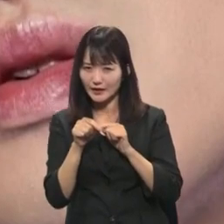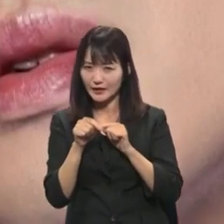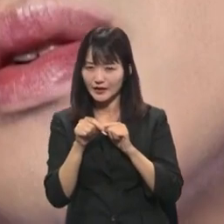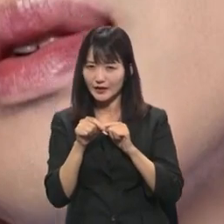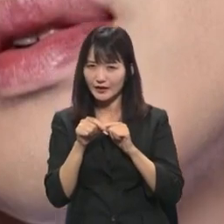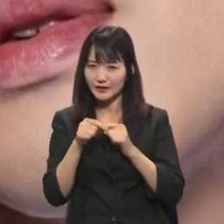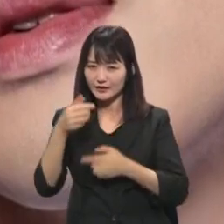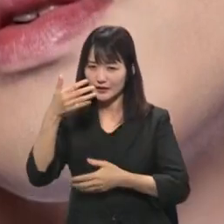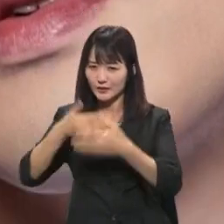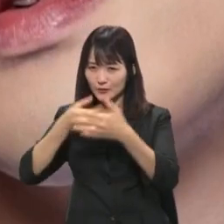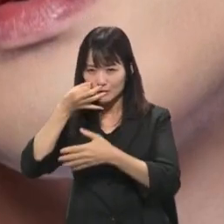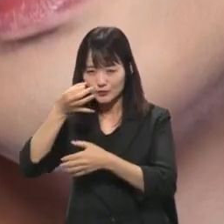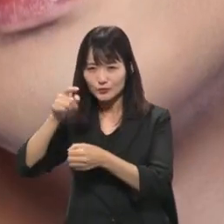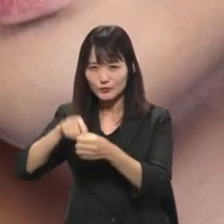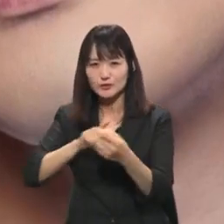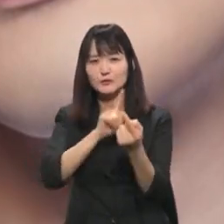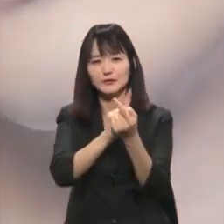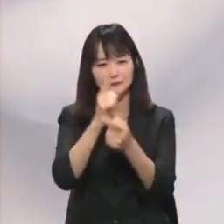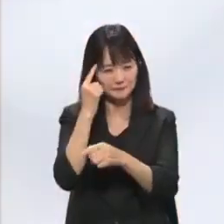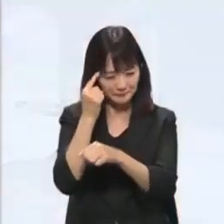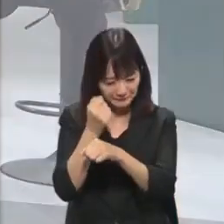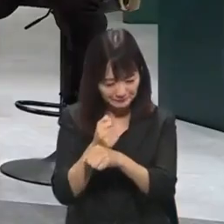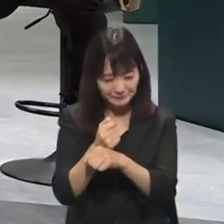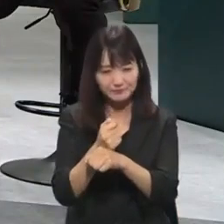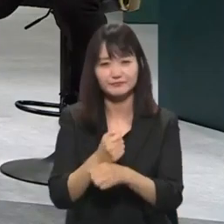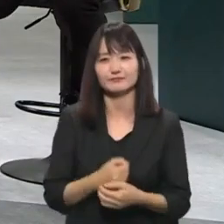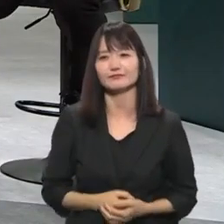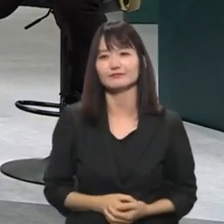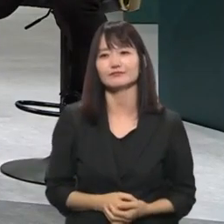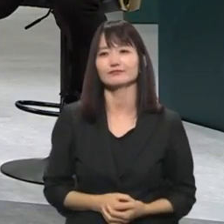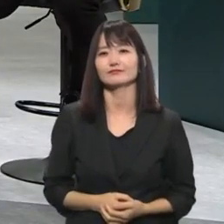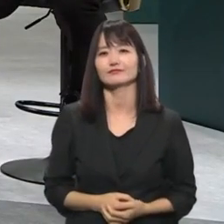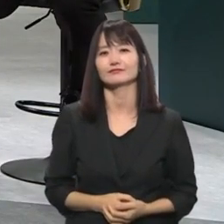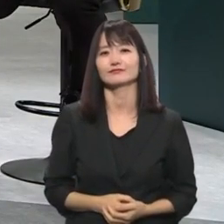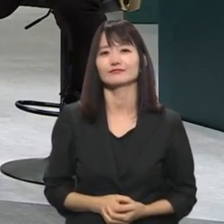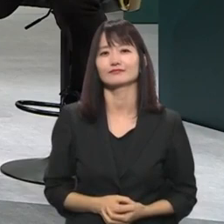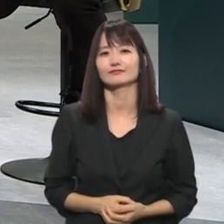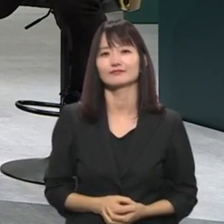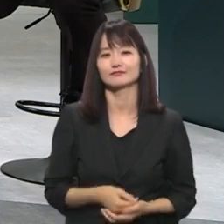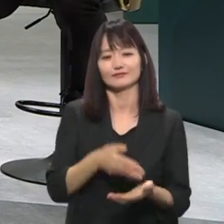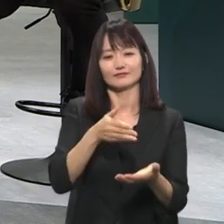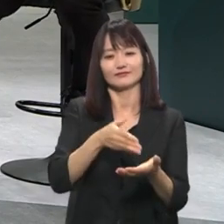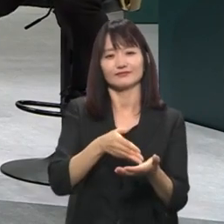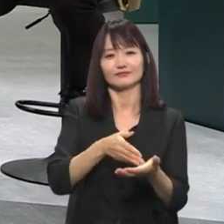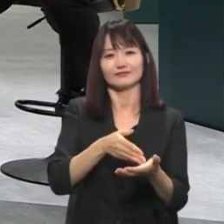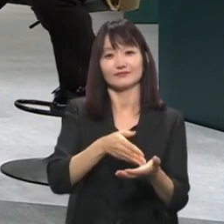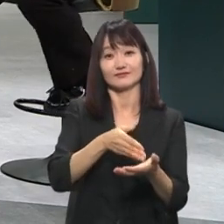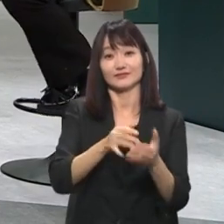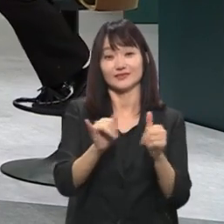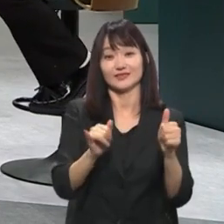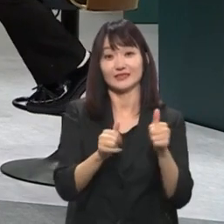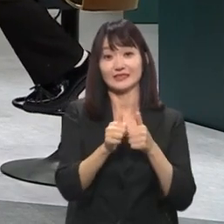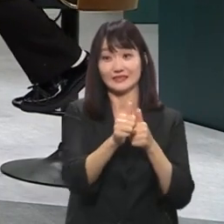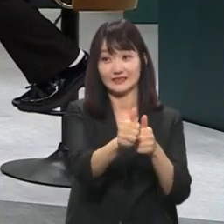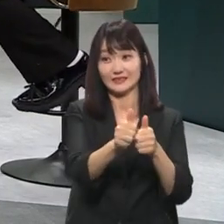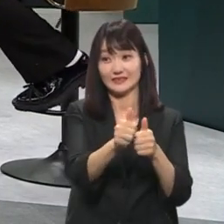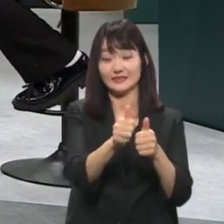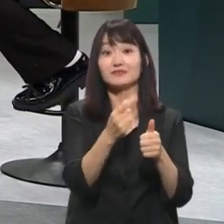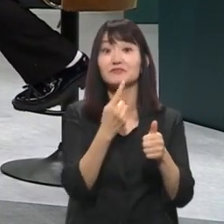연구를 하고 하시는 거군요 자 그 뉴스 앵커를 따라한 영상도 있던데 이것도 뉴스 앵커를